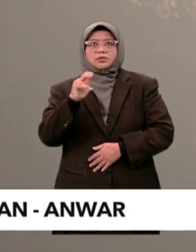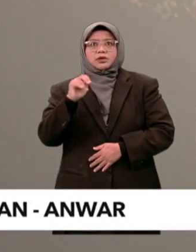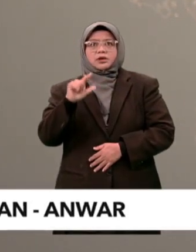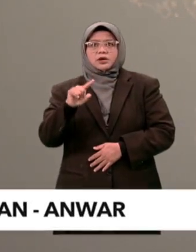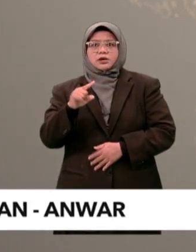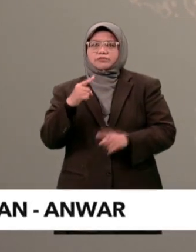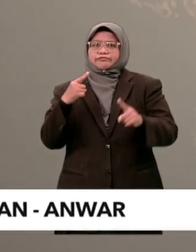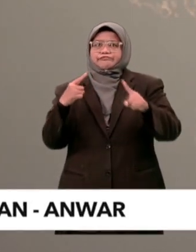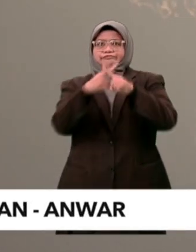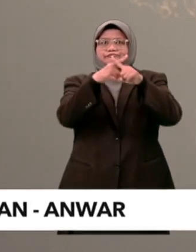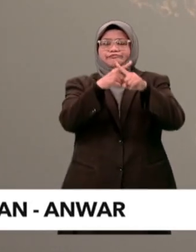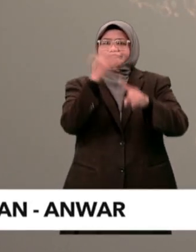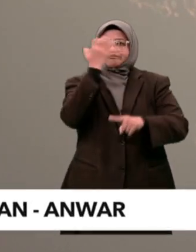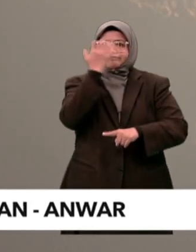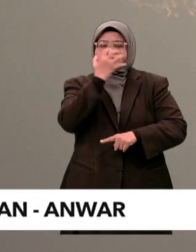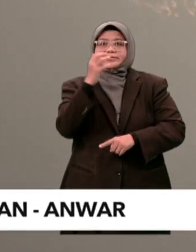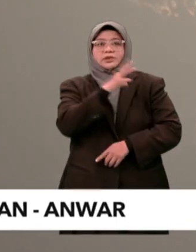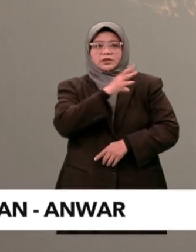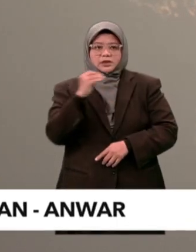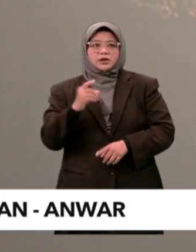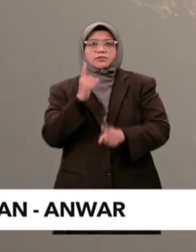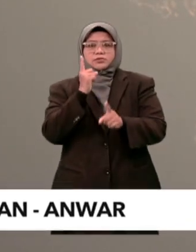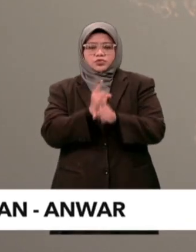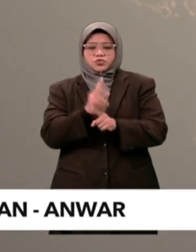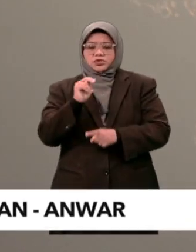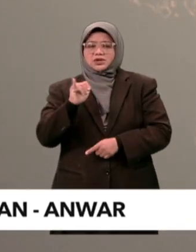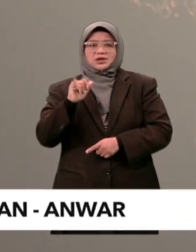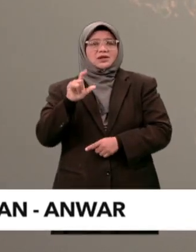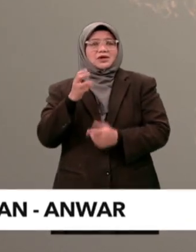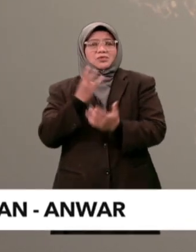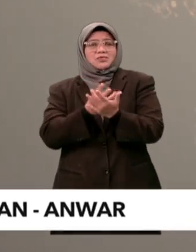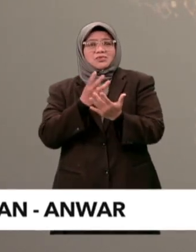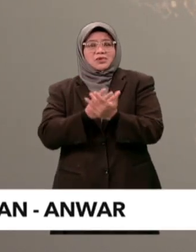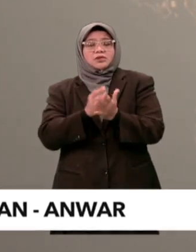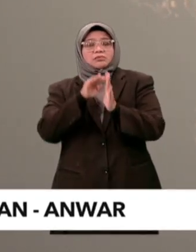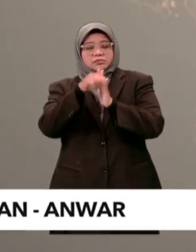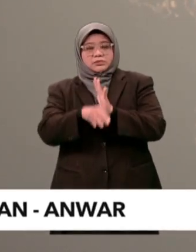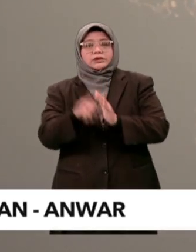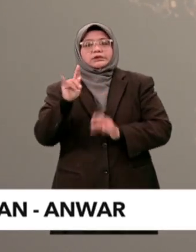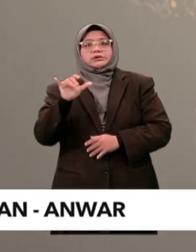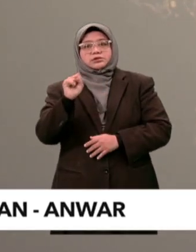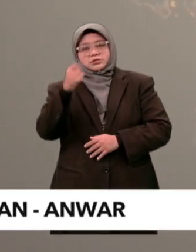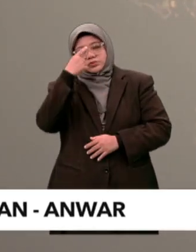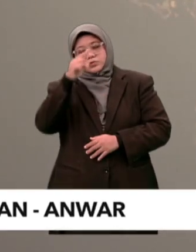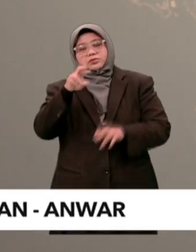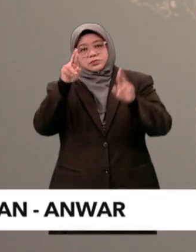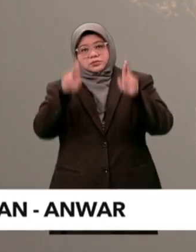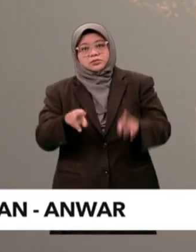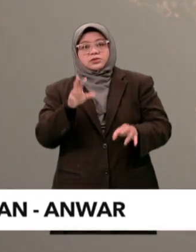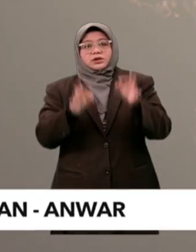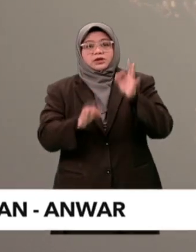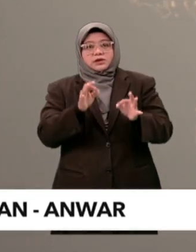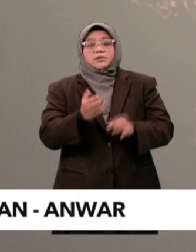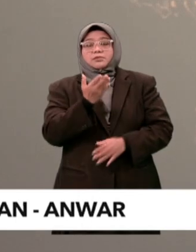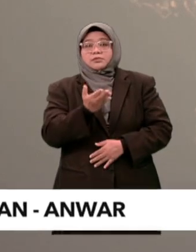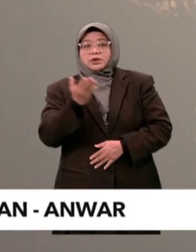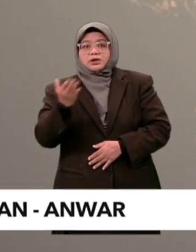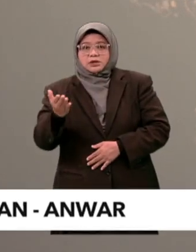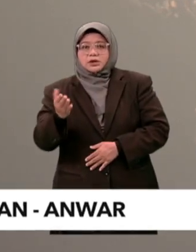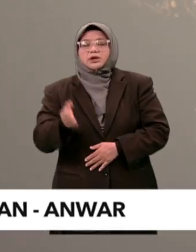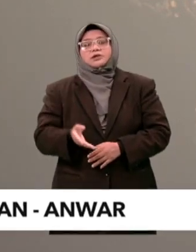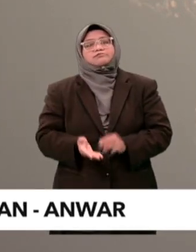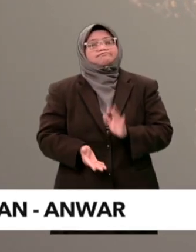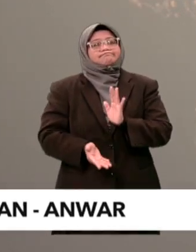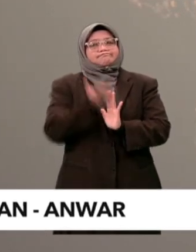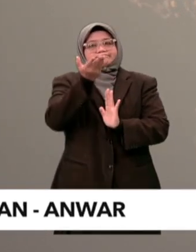data Ibrahim menegaskan kejatuhan nilai Ringgit memberi kesan secara langsung kepada rakyat apabila kos barang yang keperluan terus